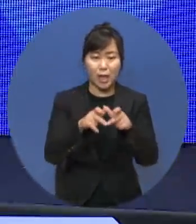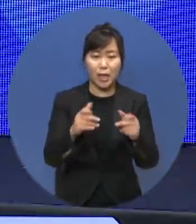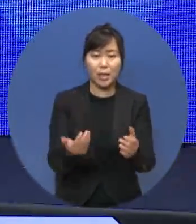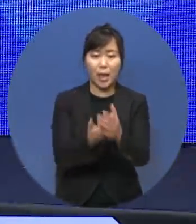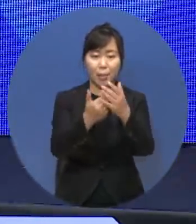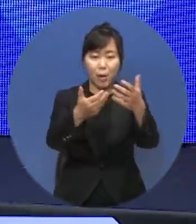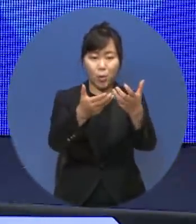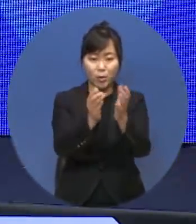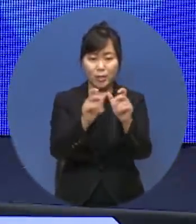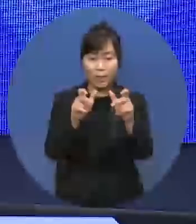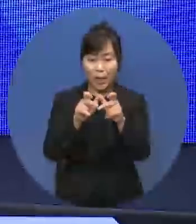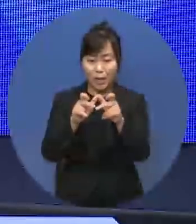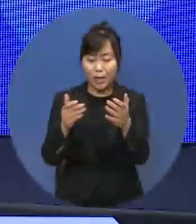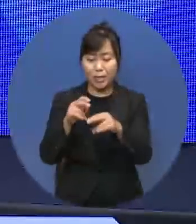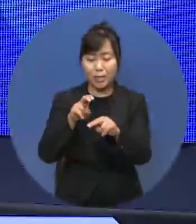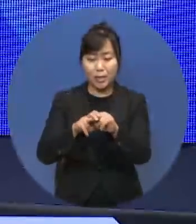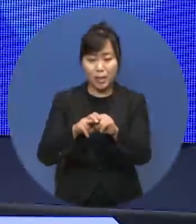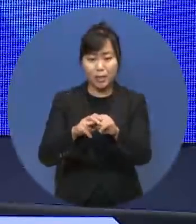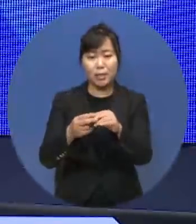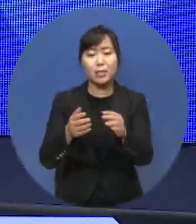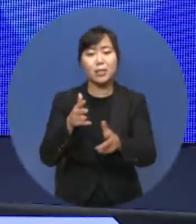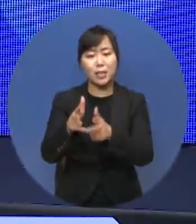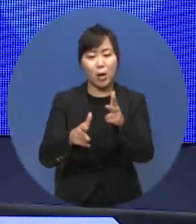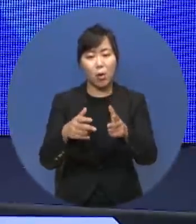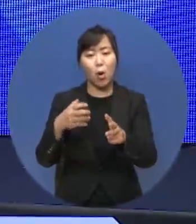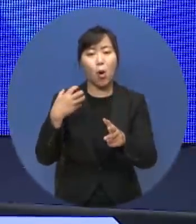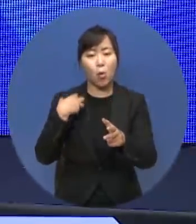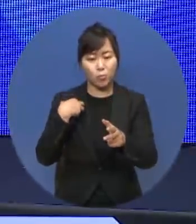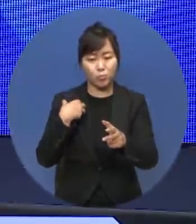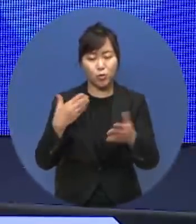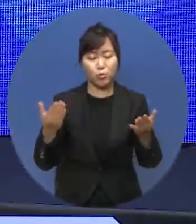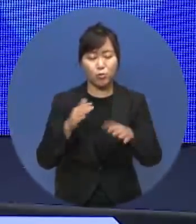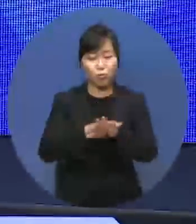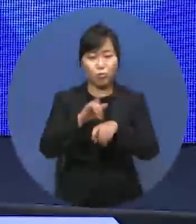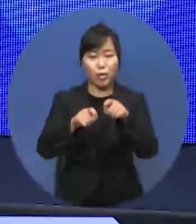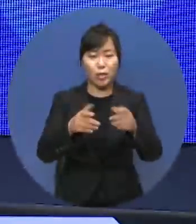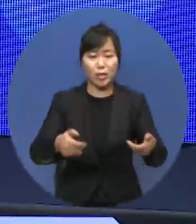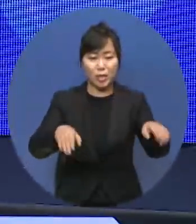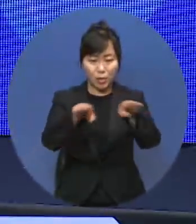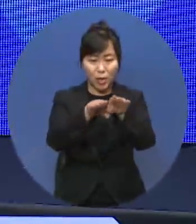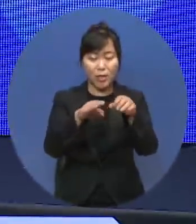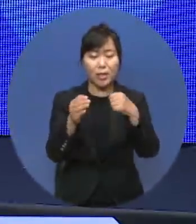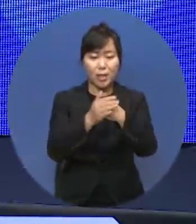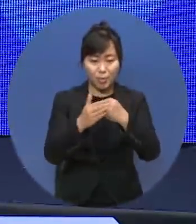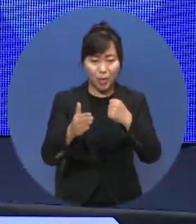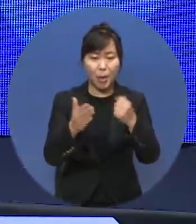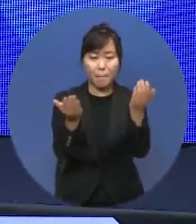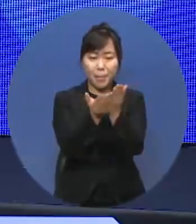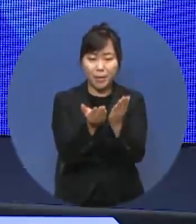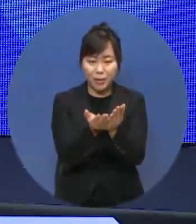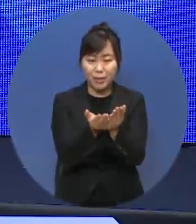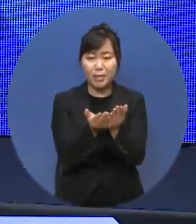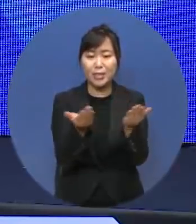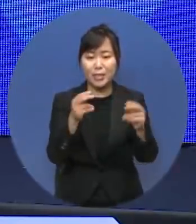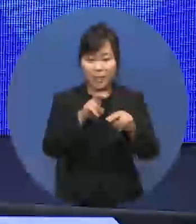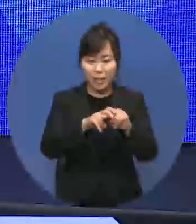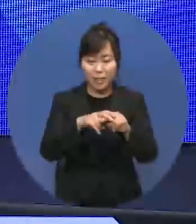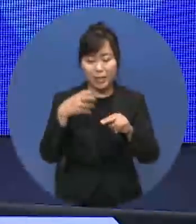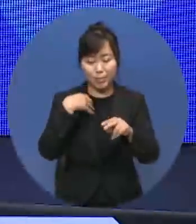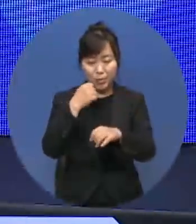한국장애인개발원은 이제 장애인 일자리 사업 업무 수행 기관입니다. 그렇기 때문에 장애 유형에 맞는 일자리라든지 직무를